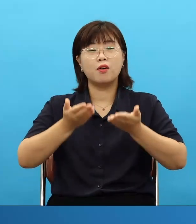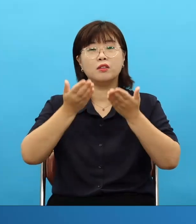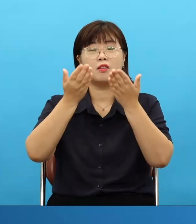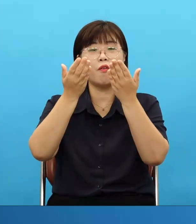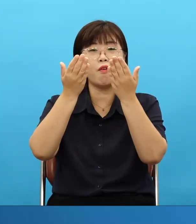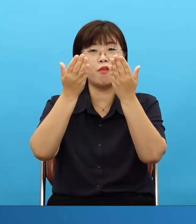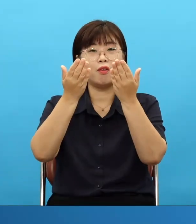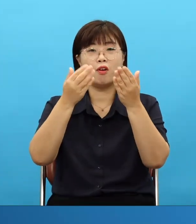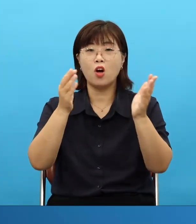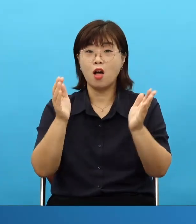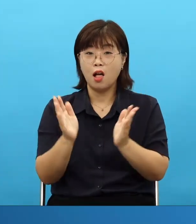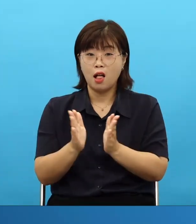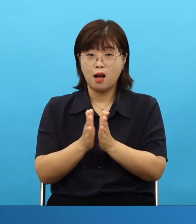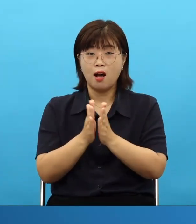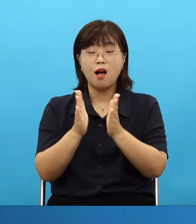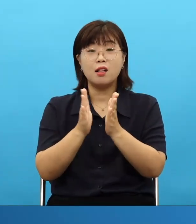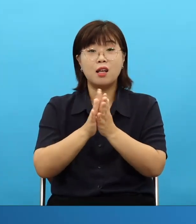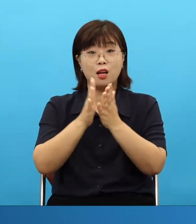찬송하면서